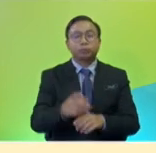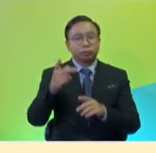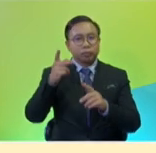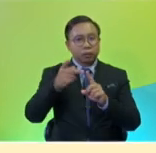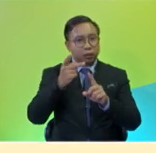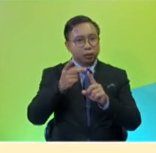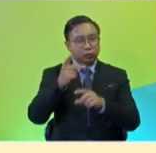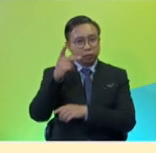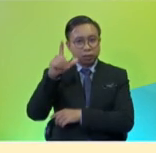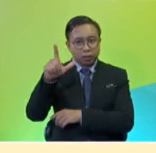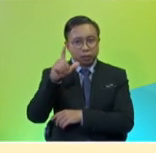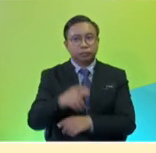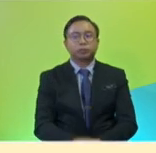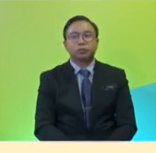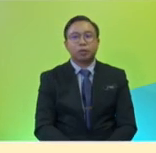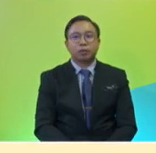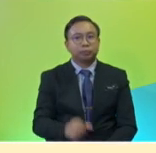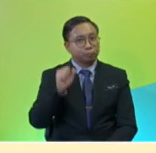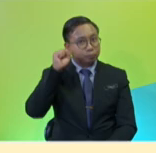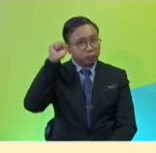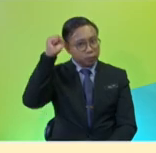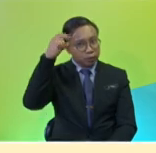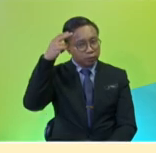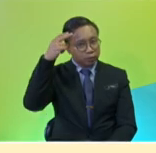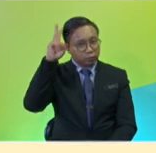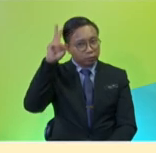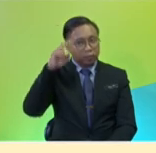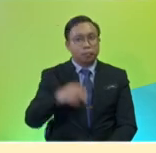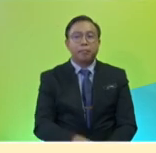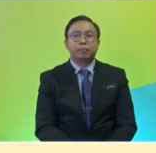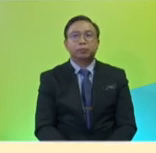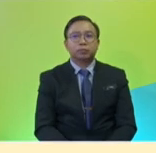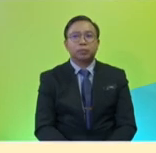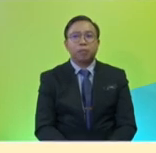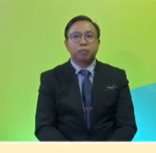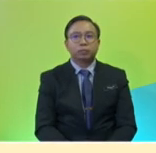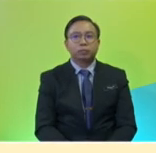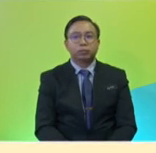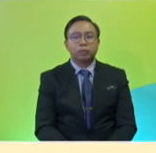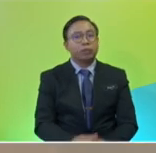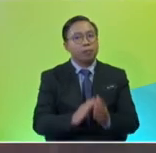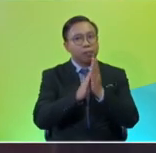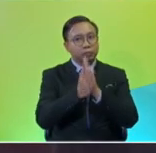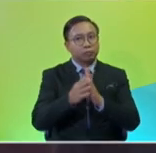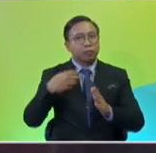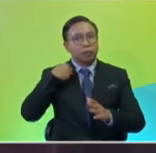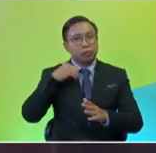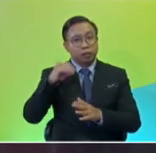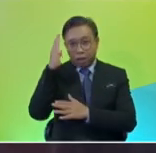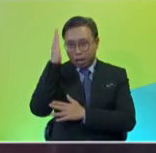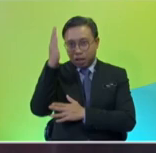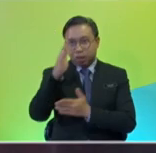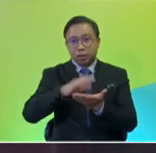iaitu Sherwin dan Tyrion. Hai. Okey, jadi mereka akan